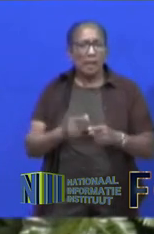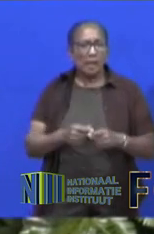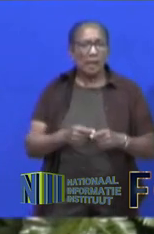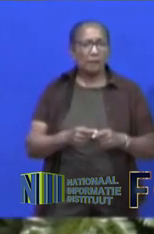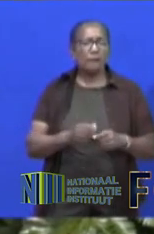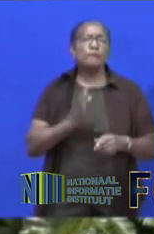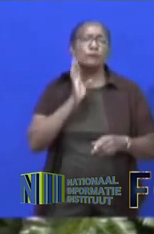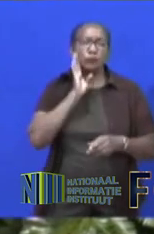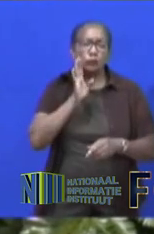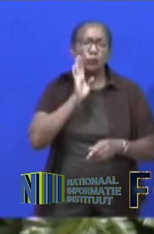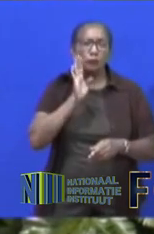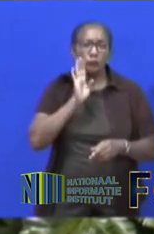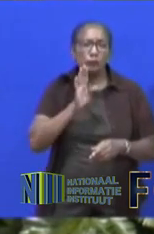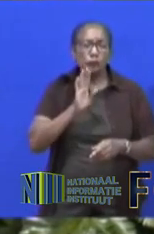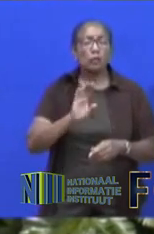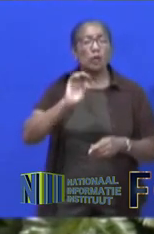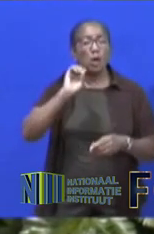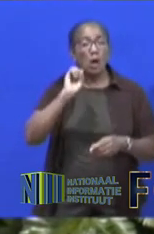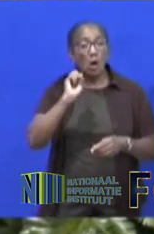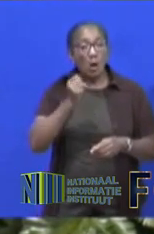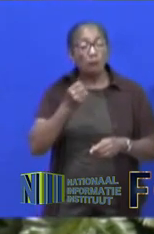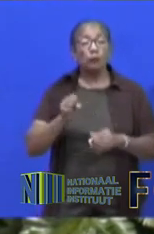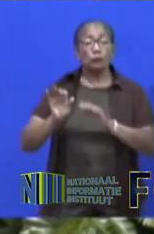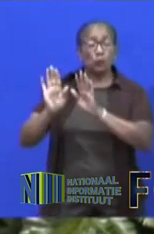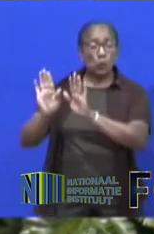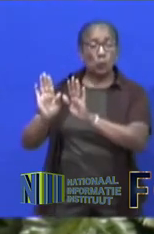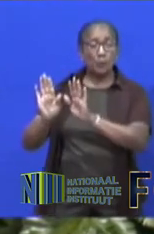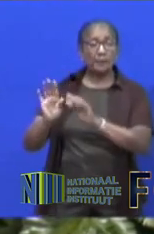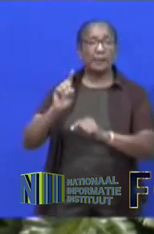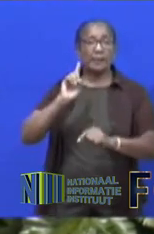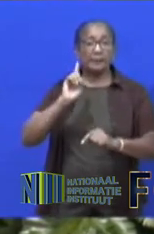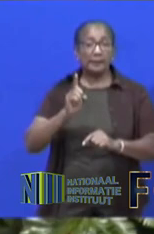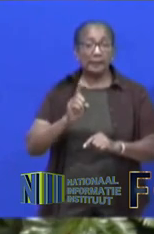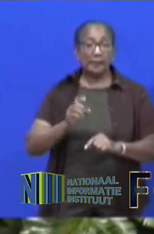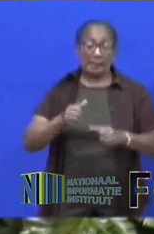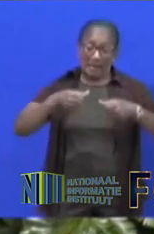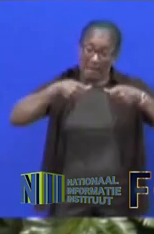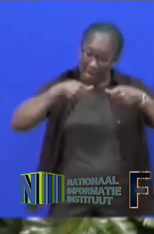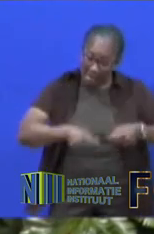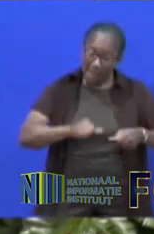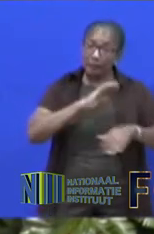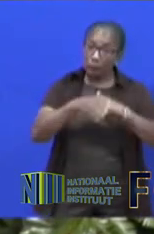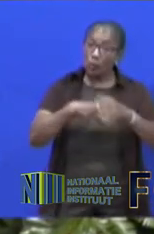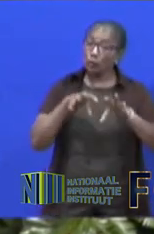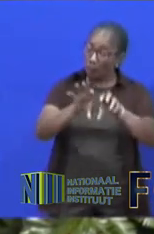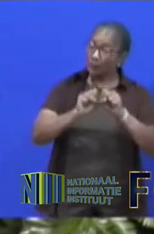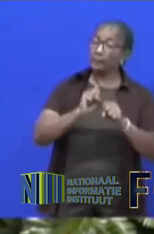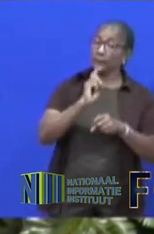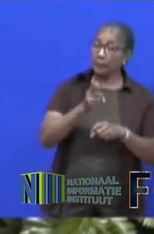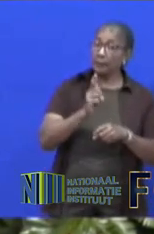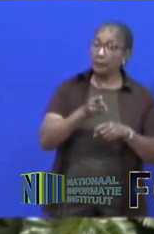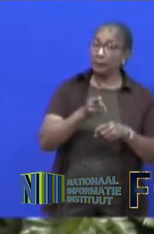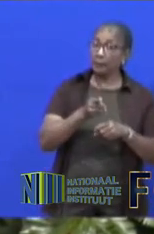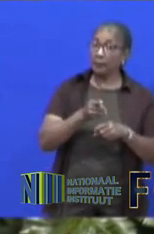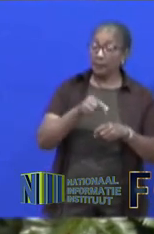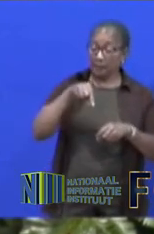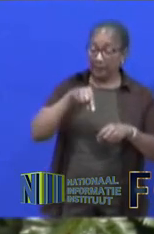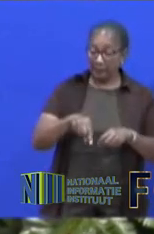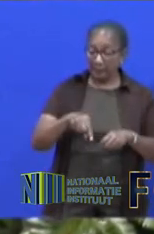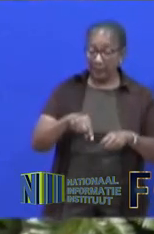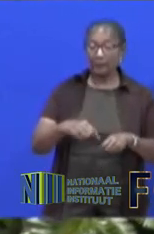wij doen nogmaals een beroep om dus te voorkomen dat er harder opgetreden gaat worden, dat u zulks